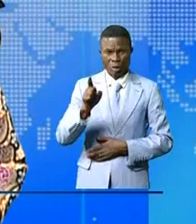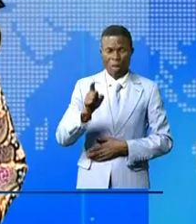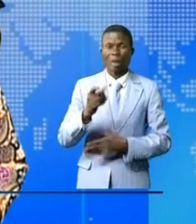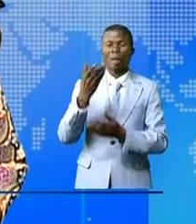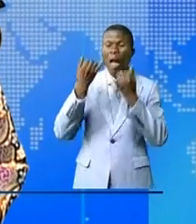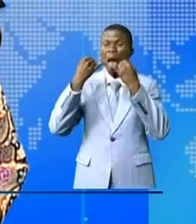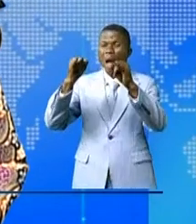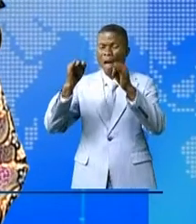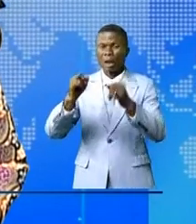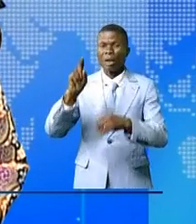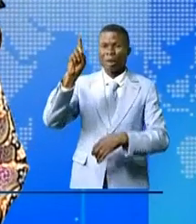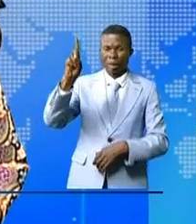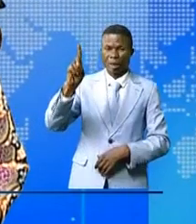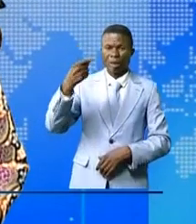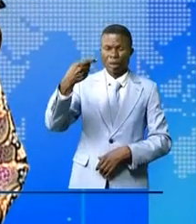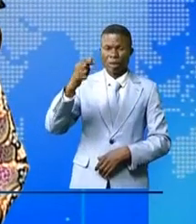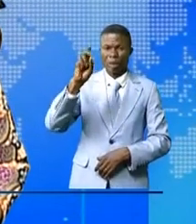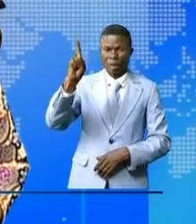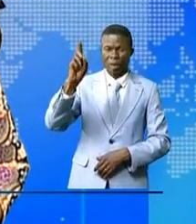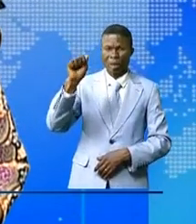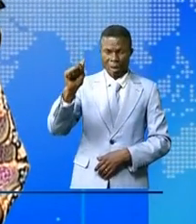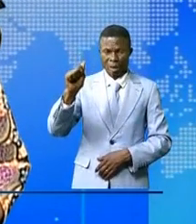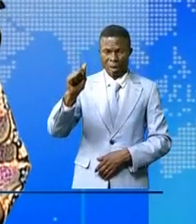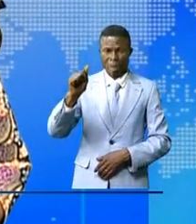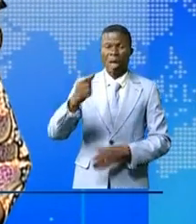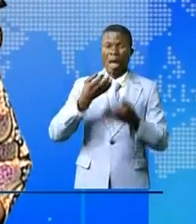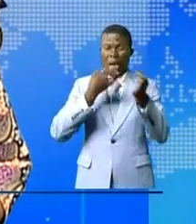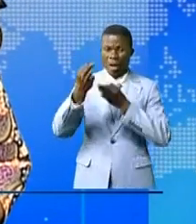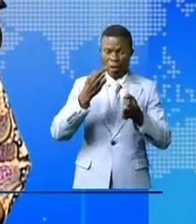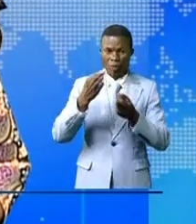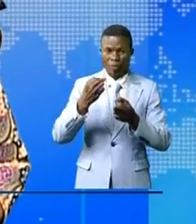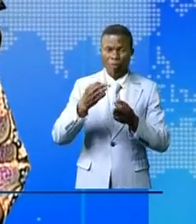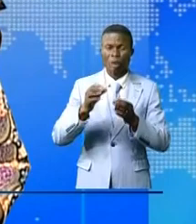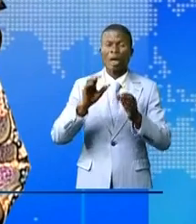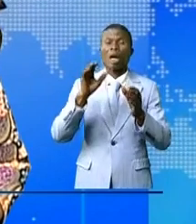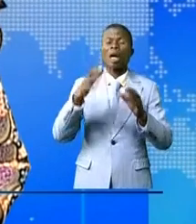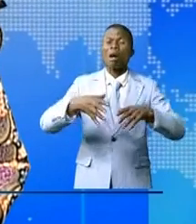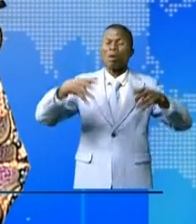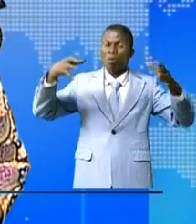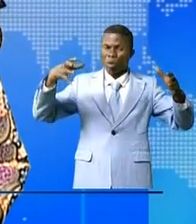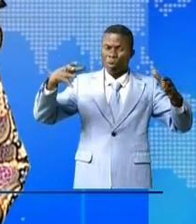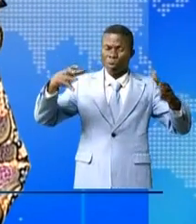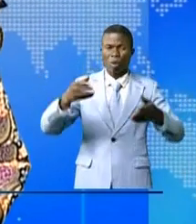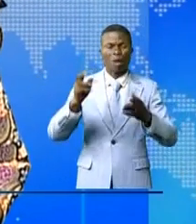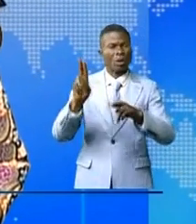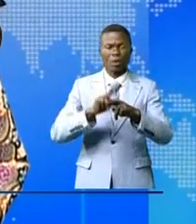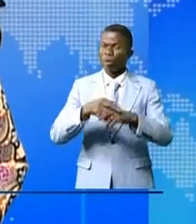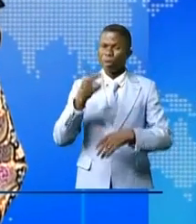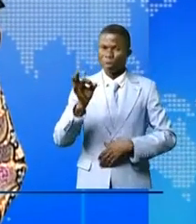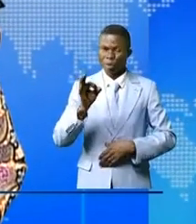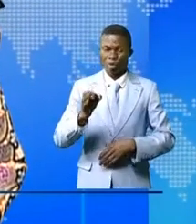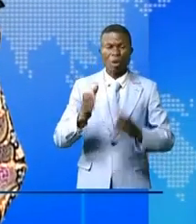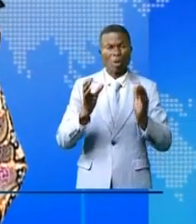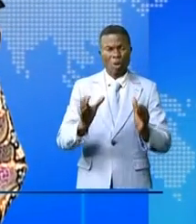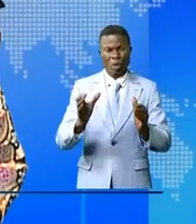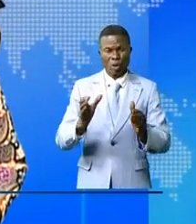déclarer à la DGDA d'après pas en indiquant les quantités en stock non encore utilisées, les